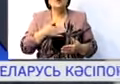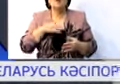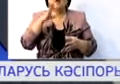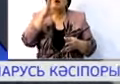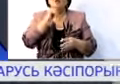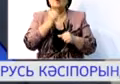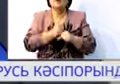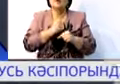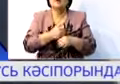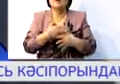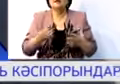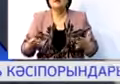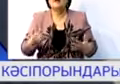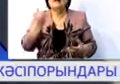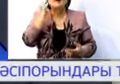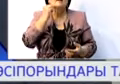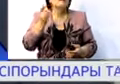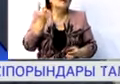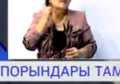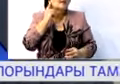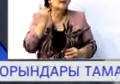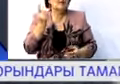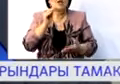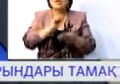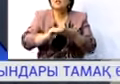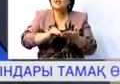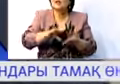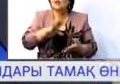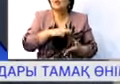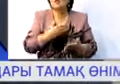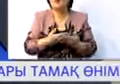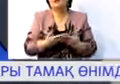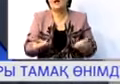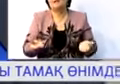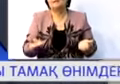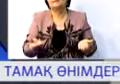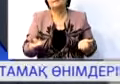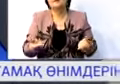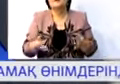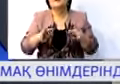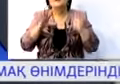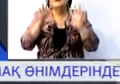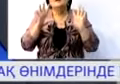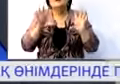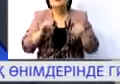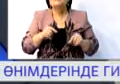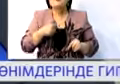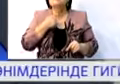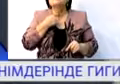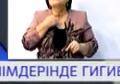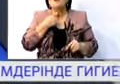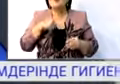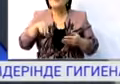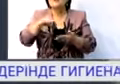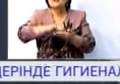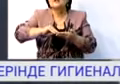келетін нәрселер, естіген нәрселерім болса, жазған нәрселерім болса, я тіпті жаңа дауыстары